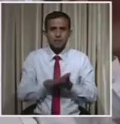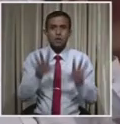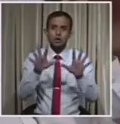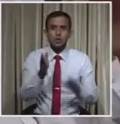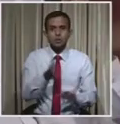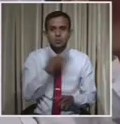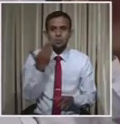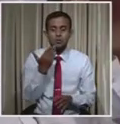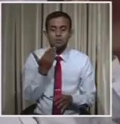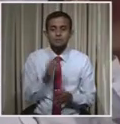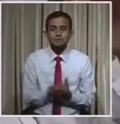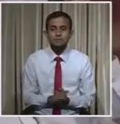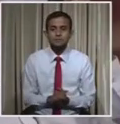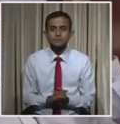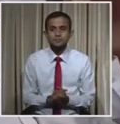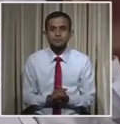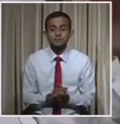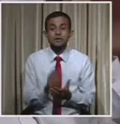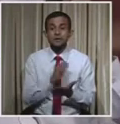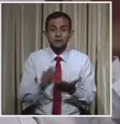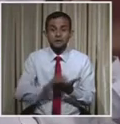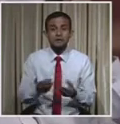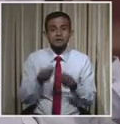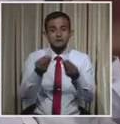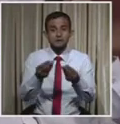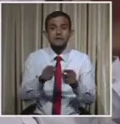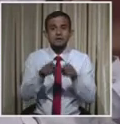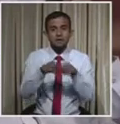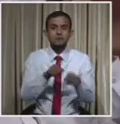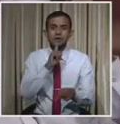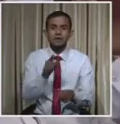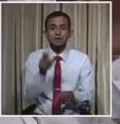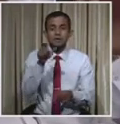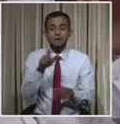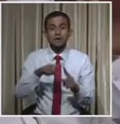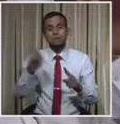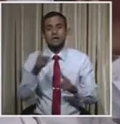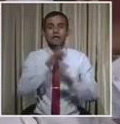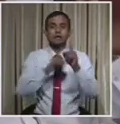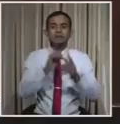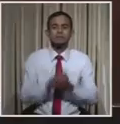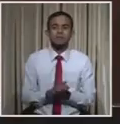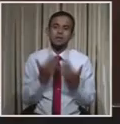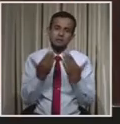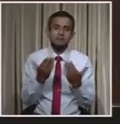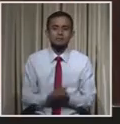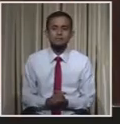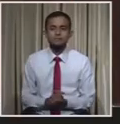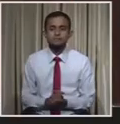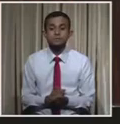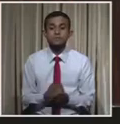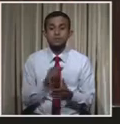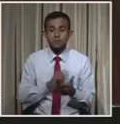පුළුවන් ඒක ඩියලා දීලා තියෙන කඩුව කියවන්න ඕන එතුමා ඒකෙන් පිට කියවනවා හරි බොහොම ස්තුතියි වහන්සේ ටිකක්ම තමයි